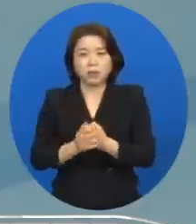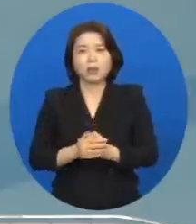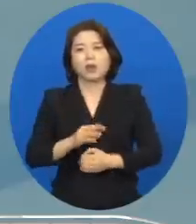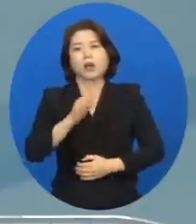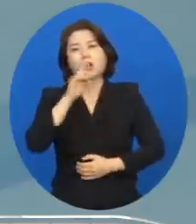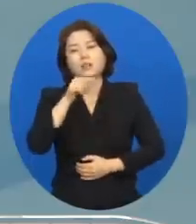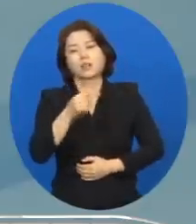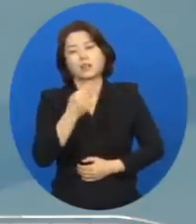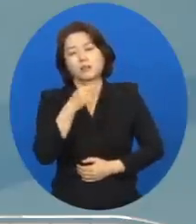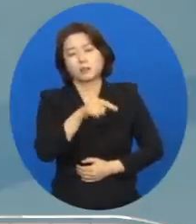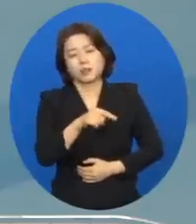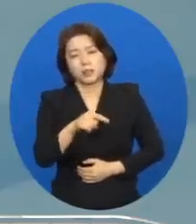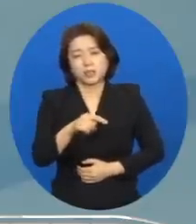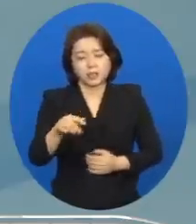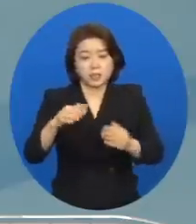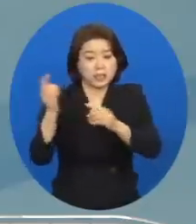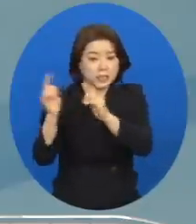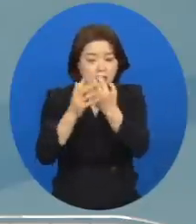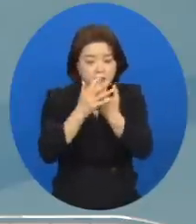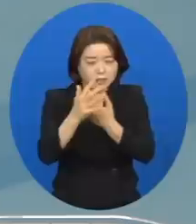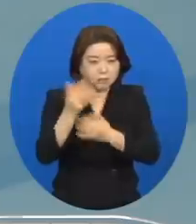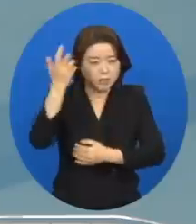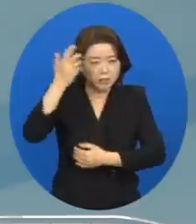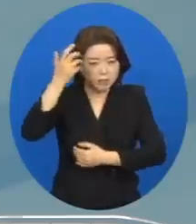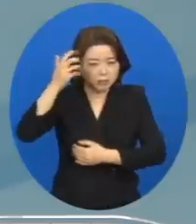집회의 영적인 분위기에는 어려움이 생길 거예요.